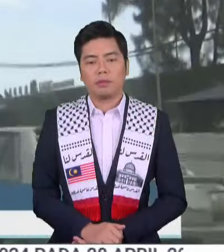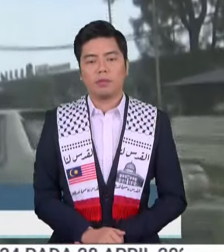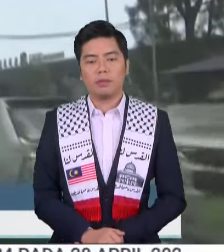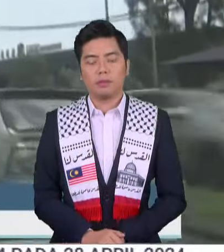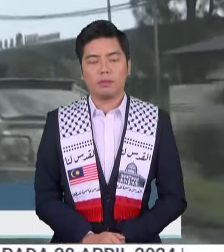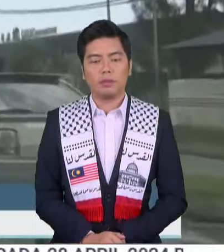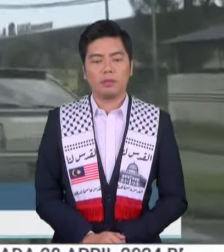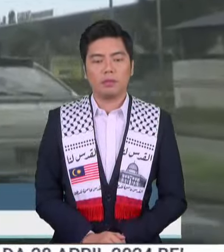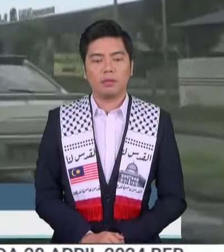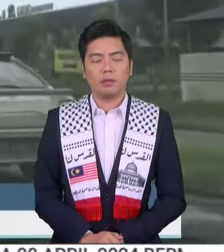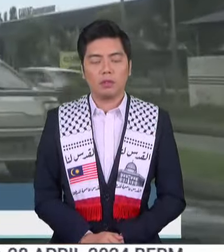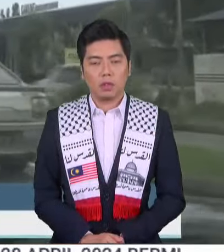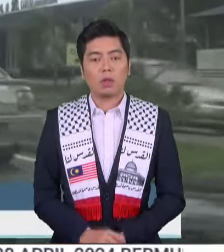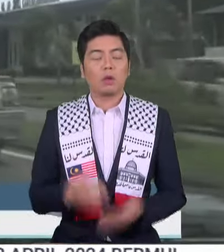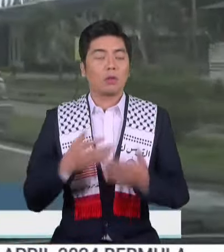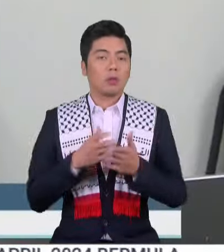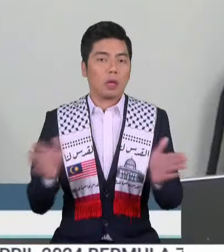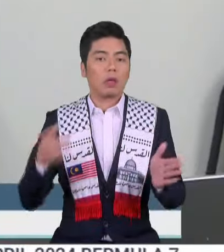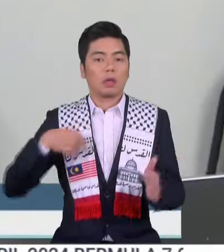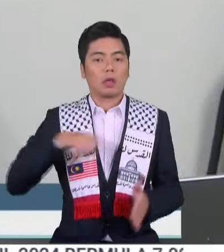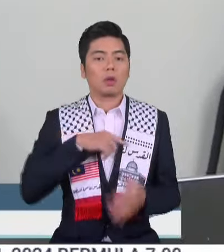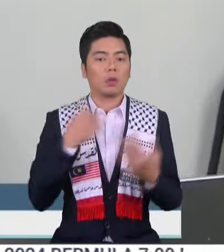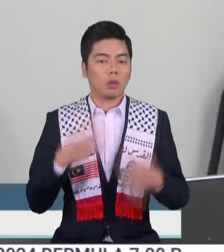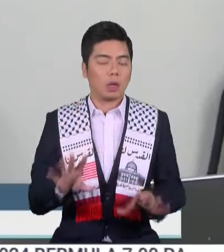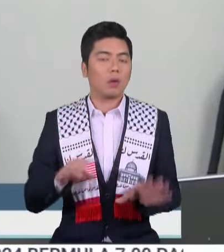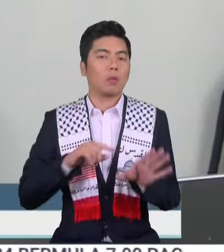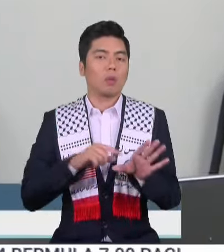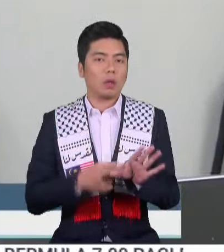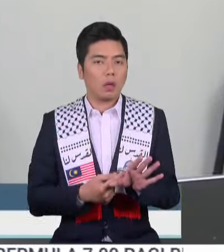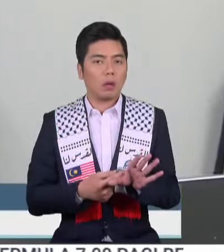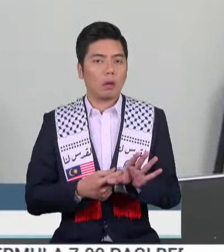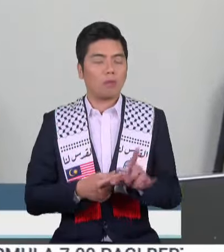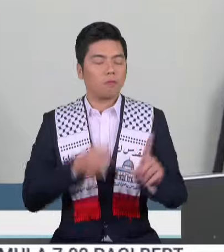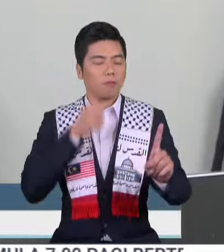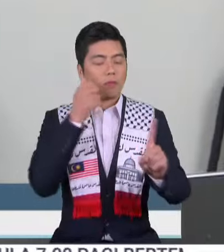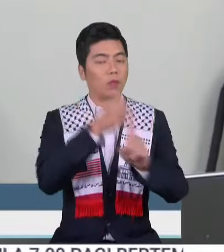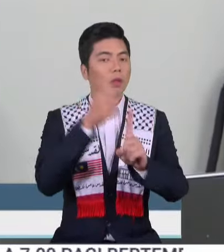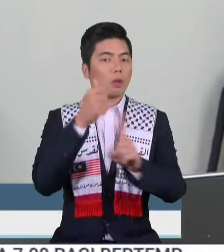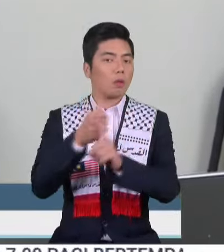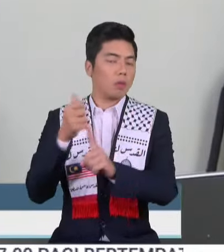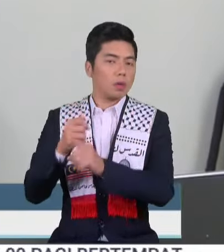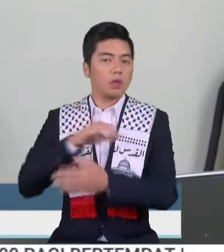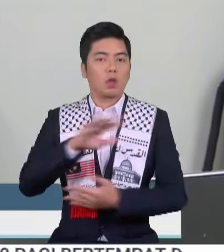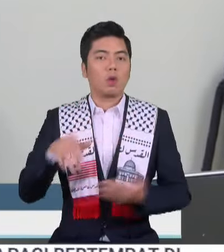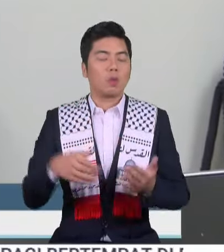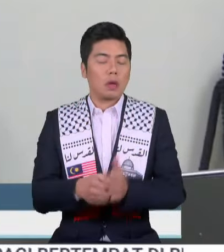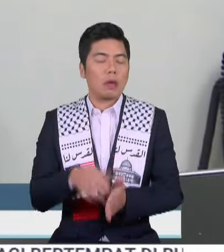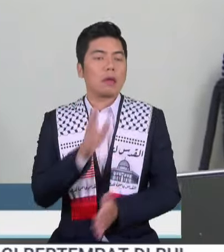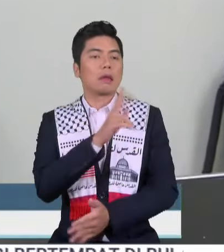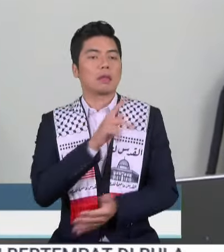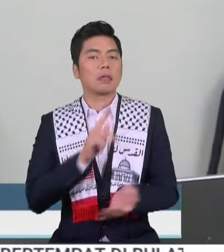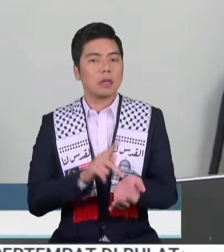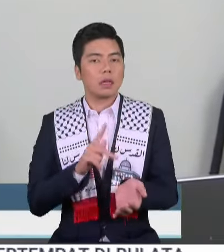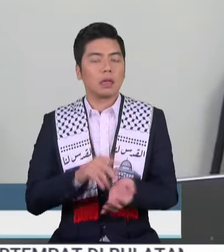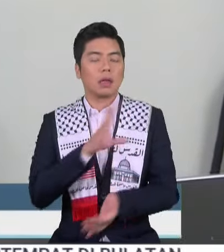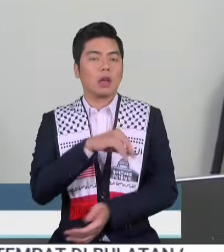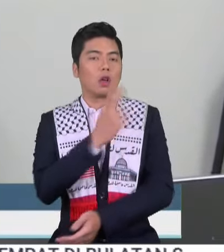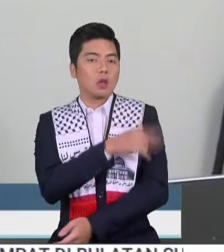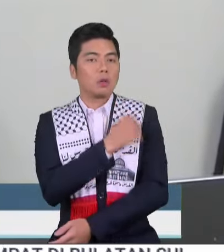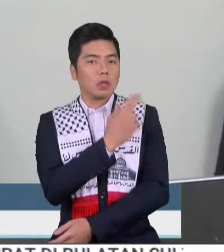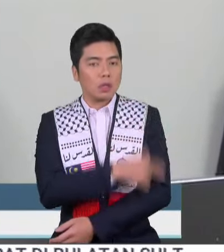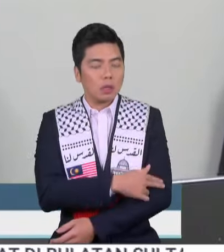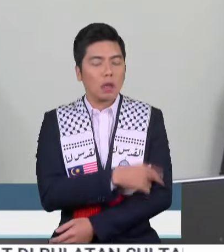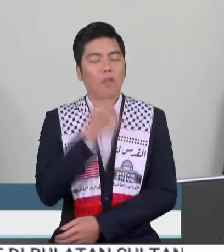Dari segi kesihatan awam ni, kita dah mula memberikan arahan kepada semua klinik swasta, klinik hospital-hospital dan klinik kesihatan untuk